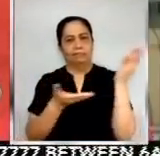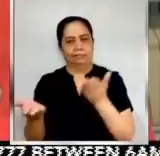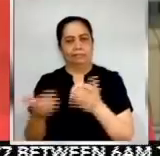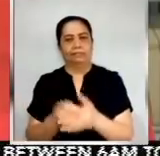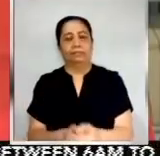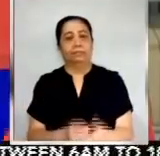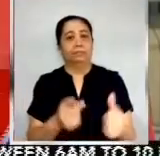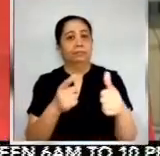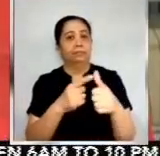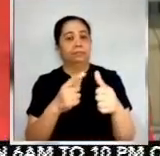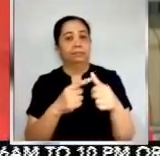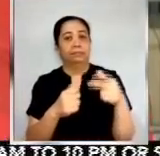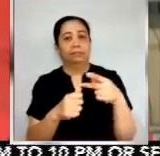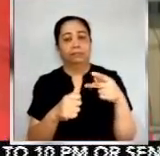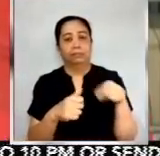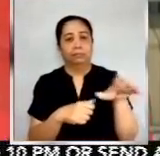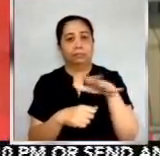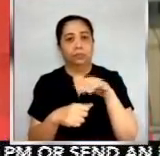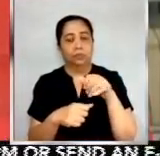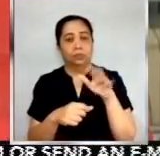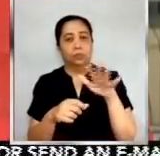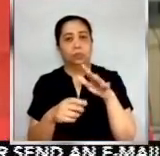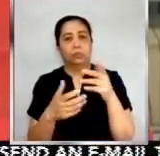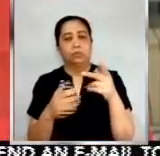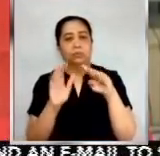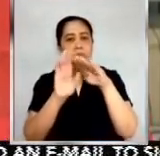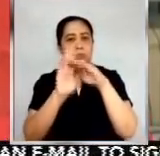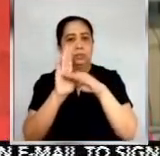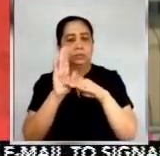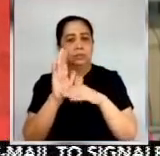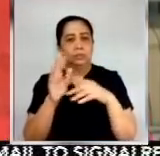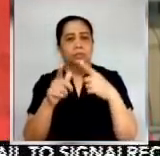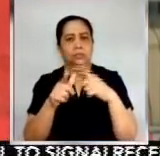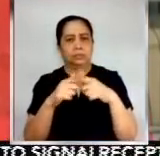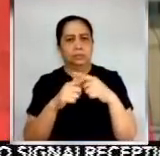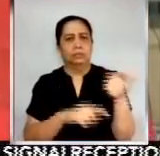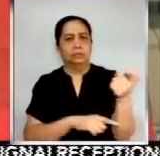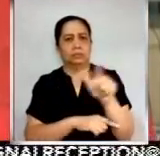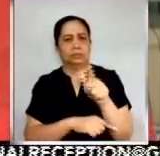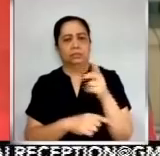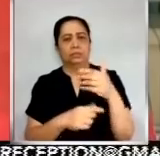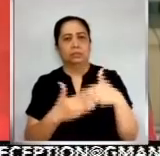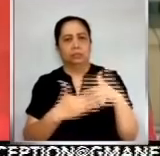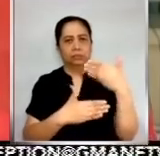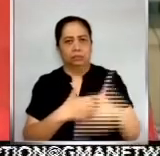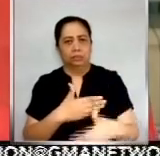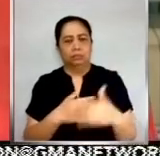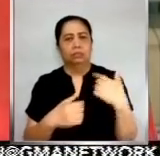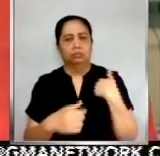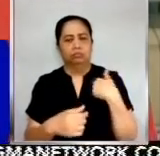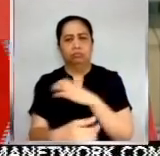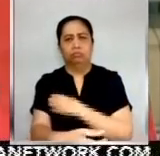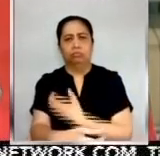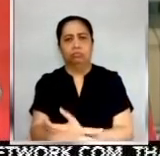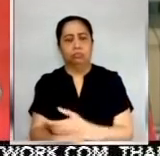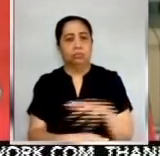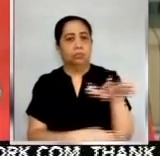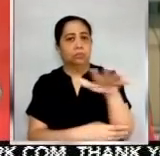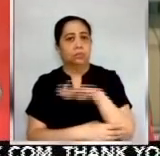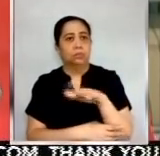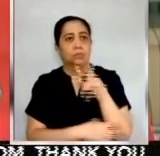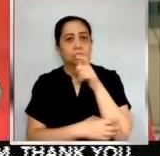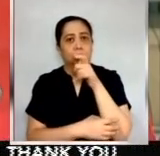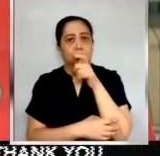mga nasa prioritization list and then everyone else will follow. So ako, I'm confident that those who will signify